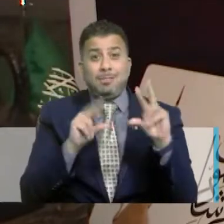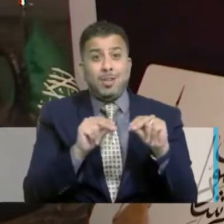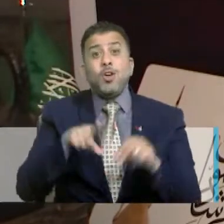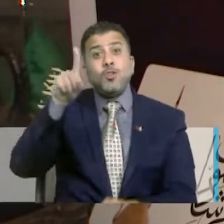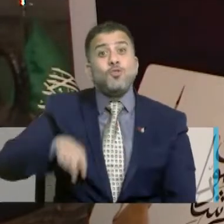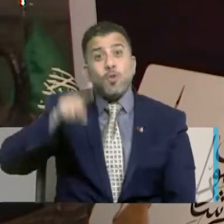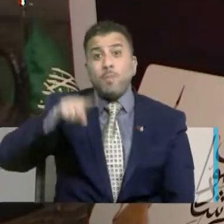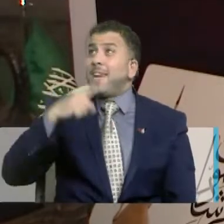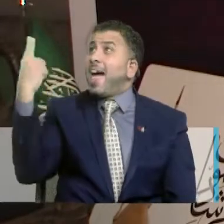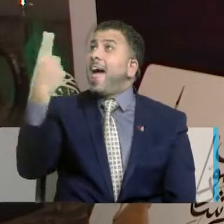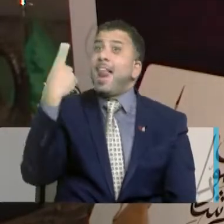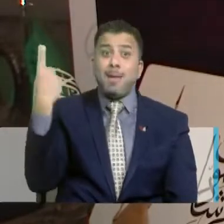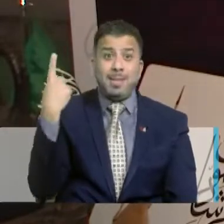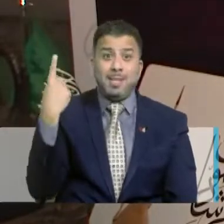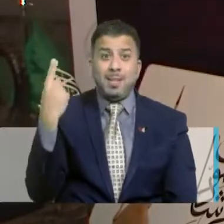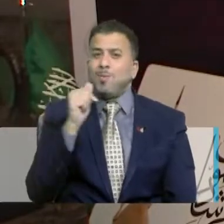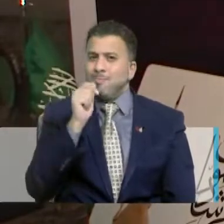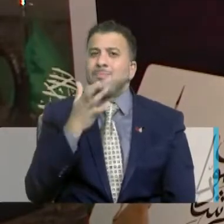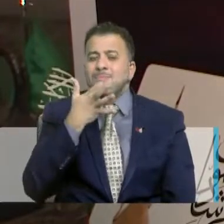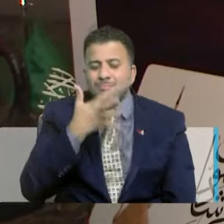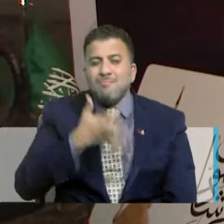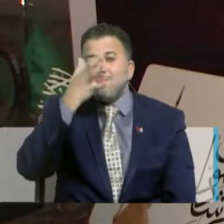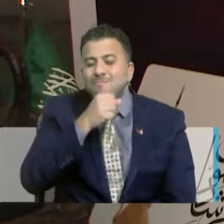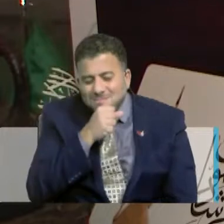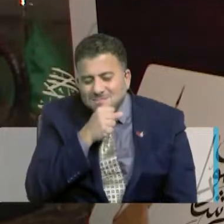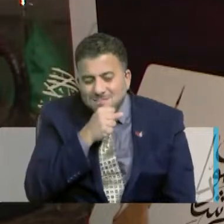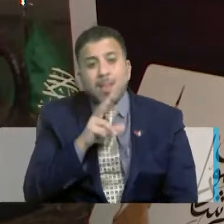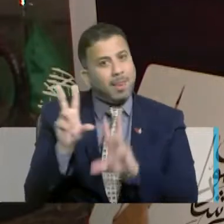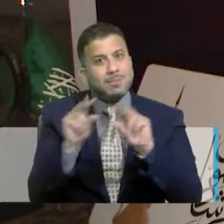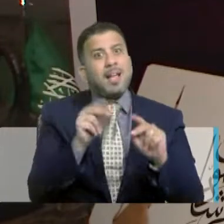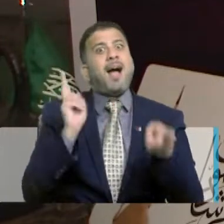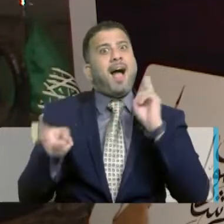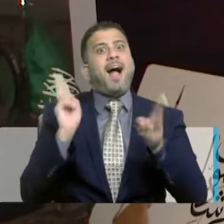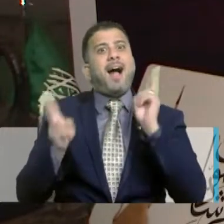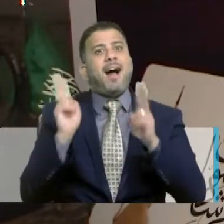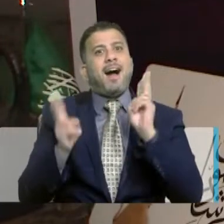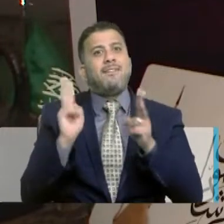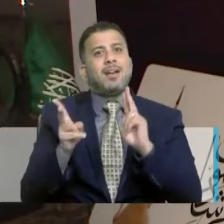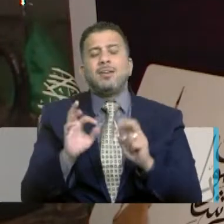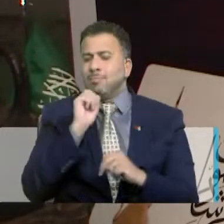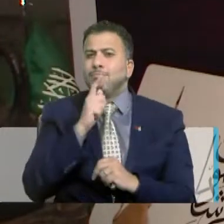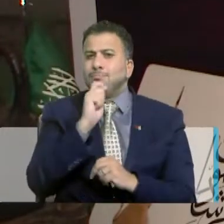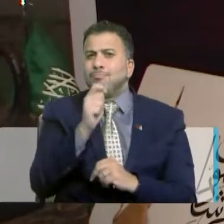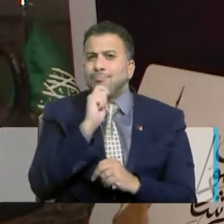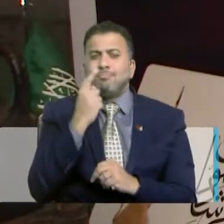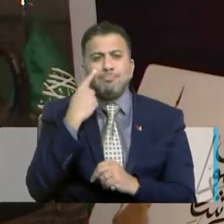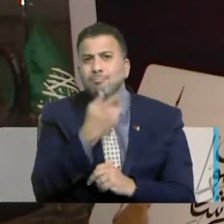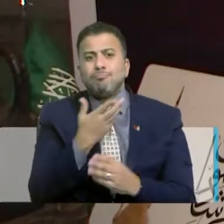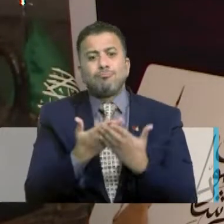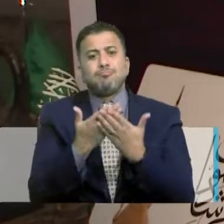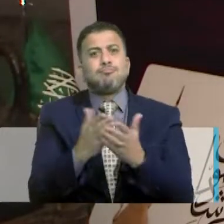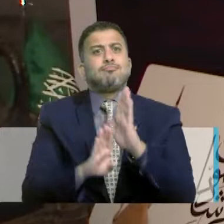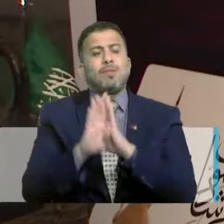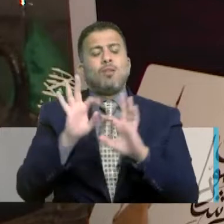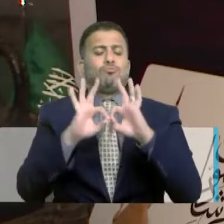يوم عالمي فإن للمسنين لهم يوم يحتفي العالم به لتسليط الضوء على إسهاماتهم